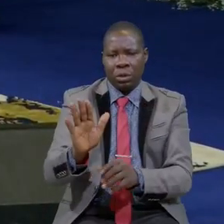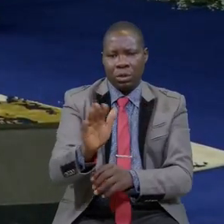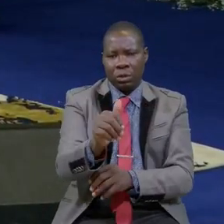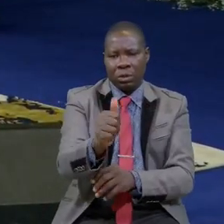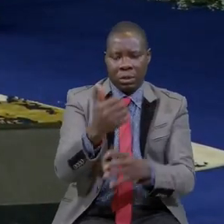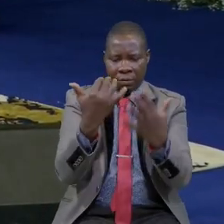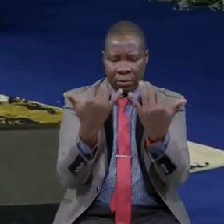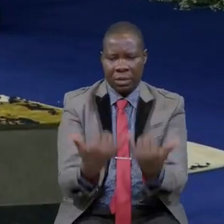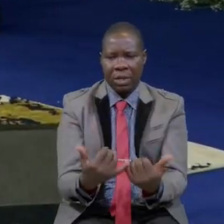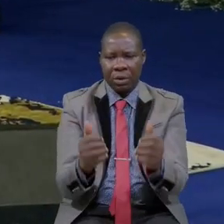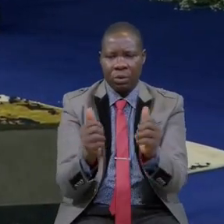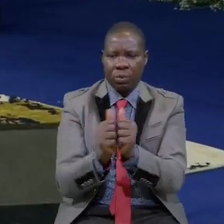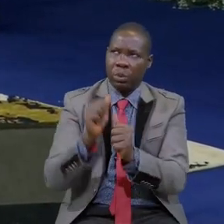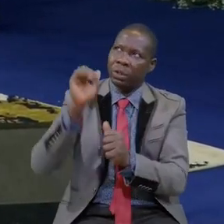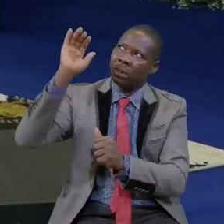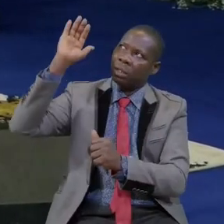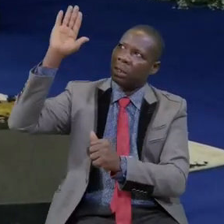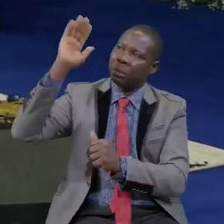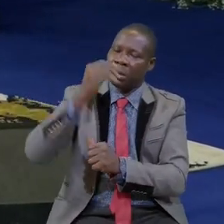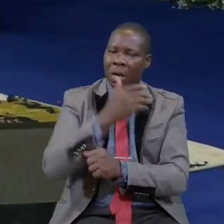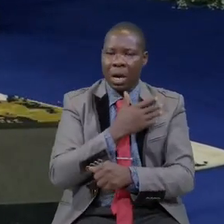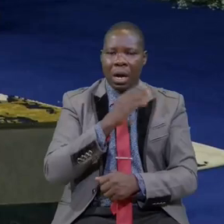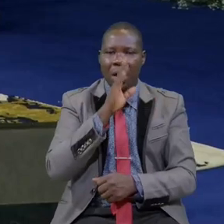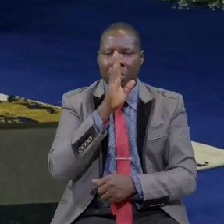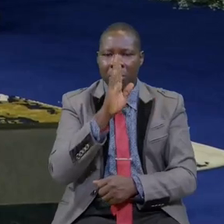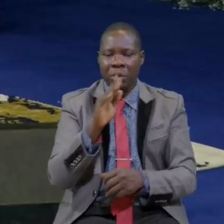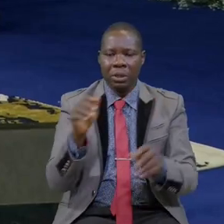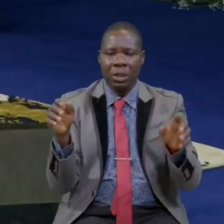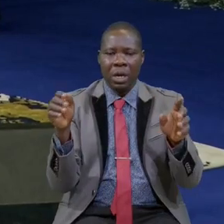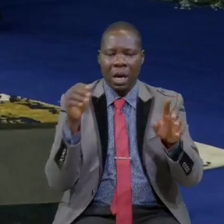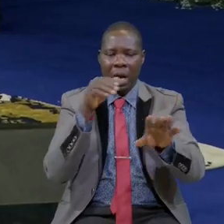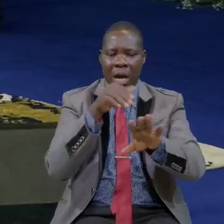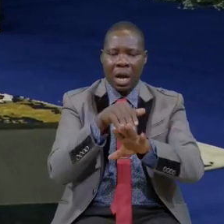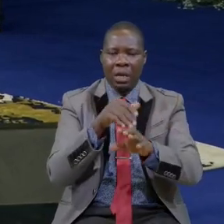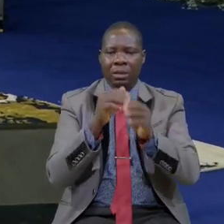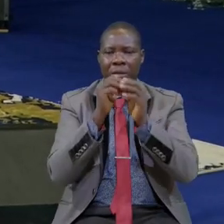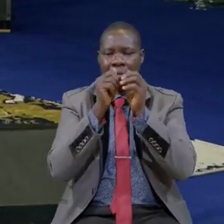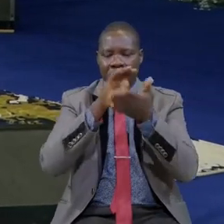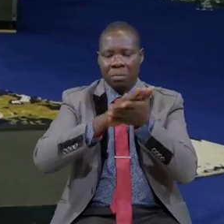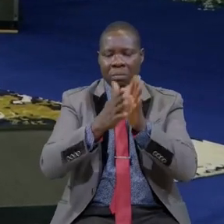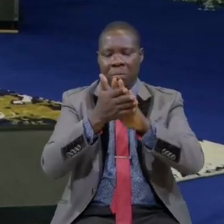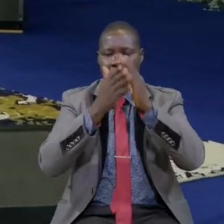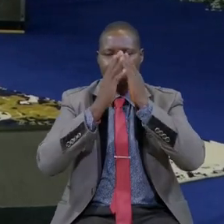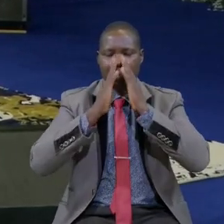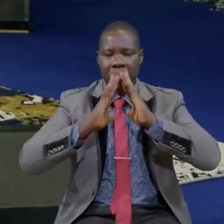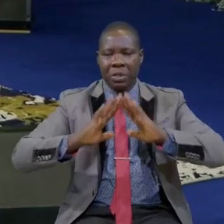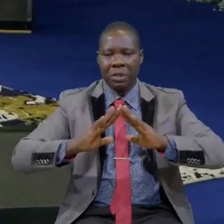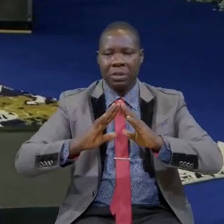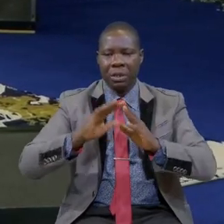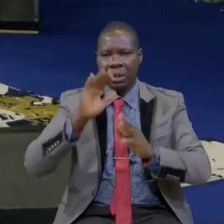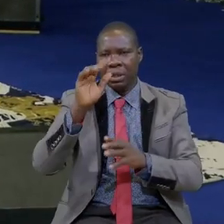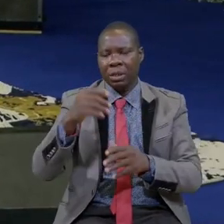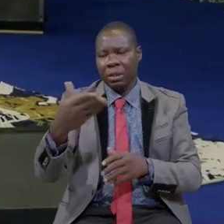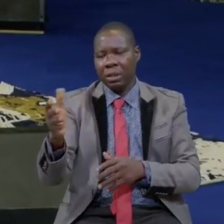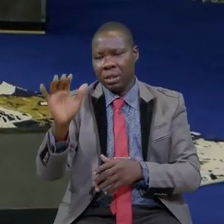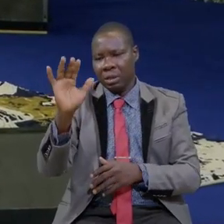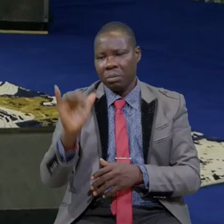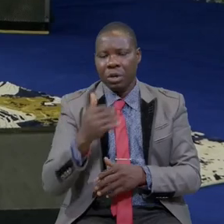Attache-toi donc à lui, et tu auras la paix, tu jouiras ainsi du bonheur.